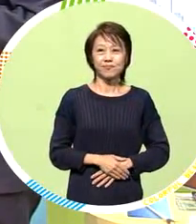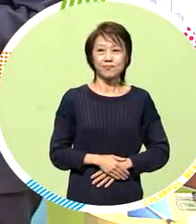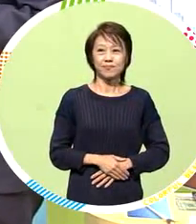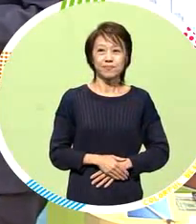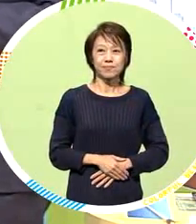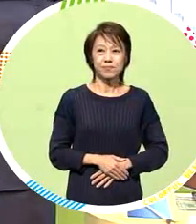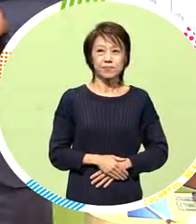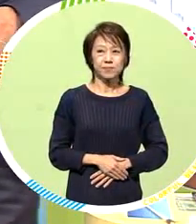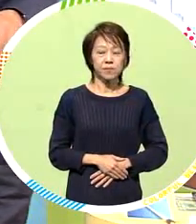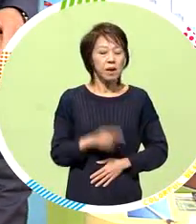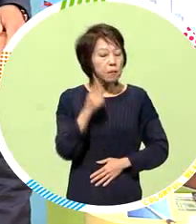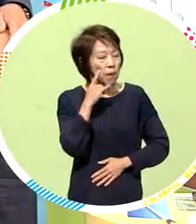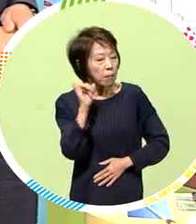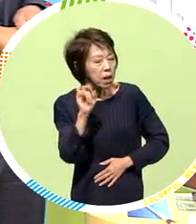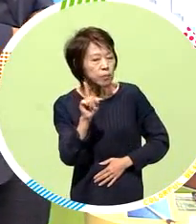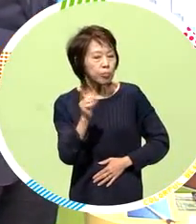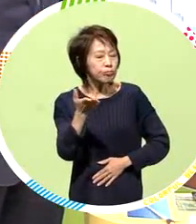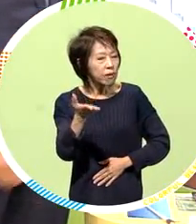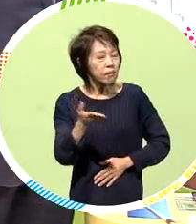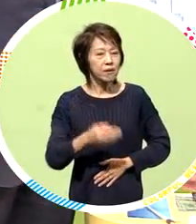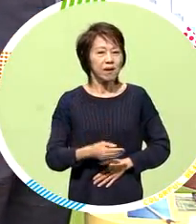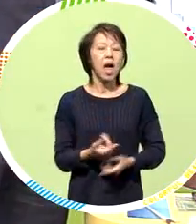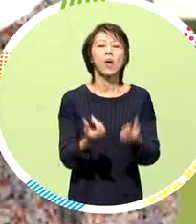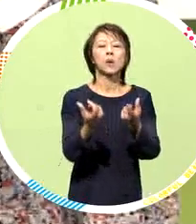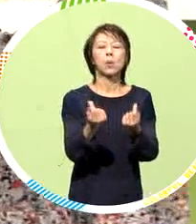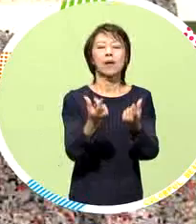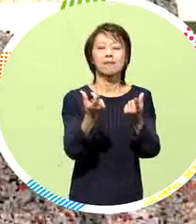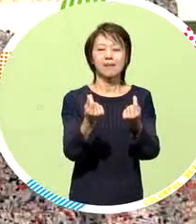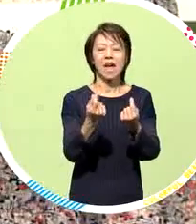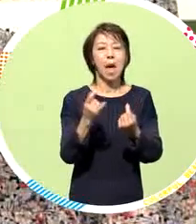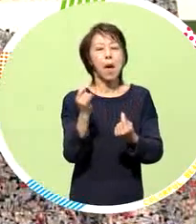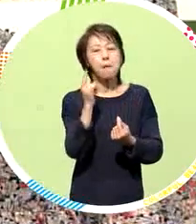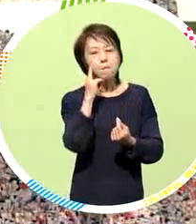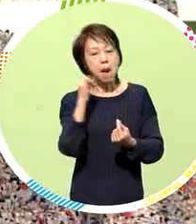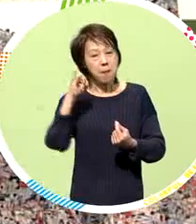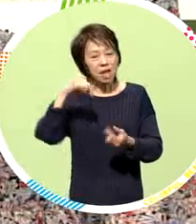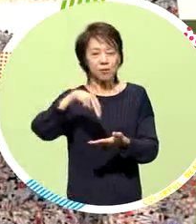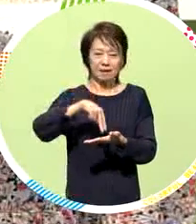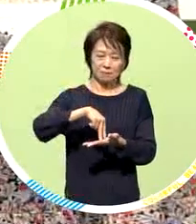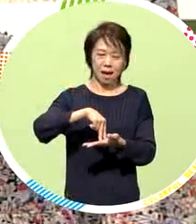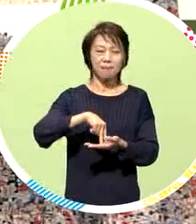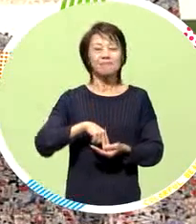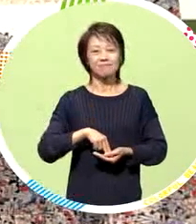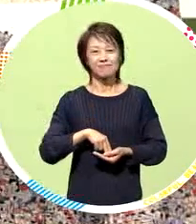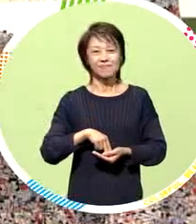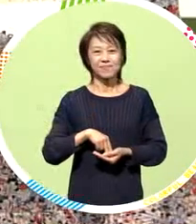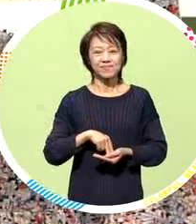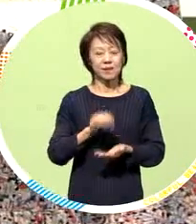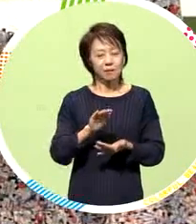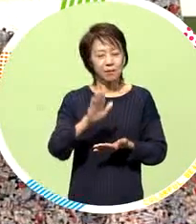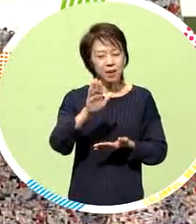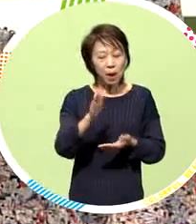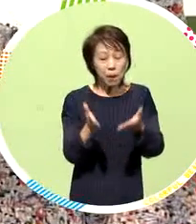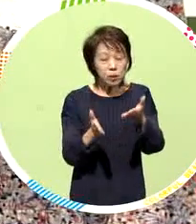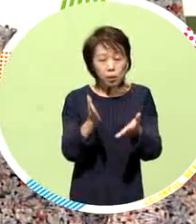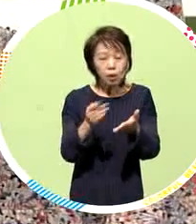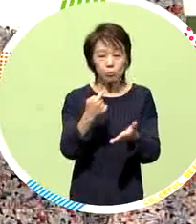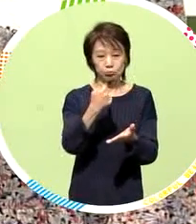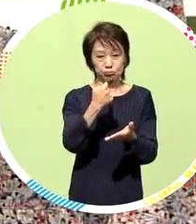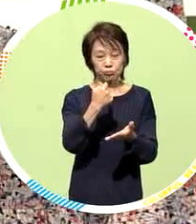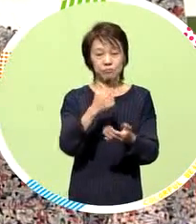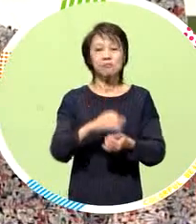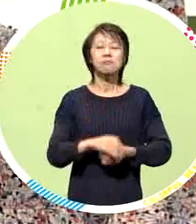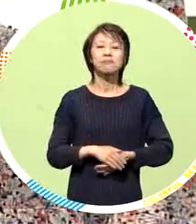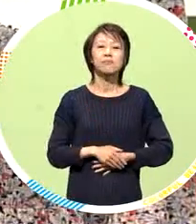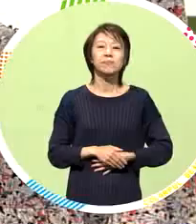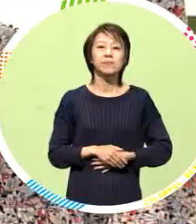here としていいかなですかこのそうですねやっぱりまあまあとしてですねやっぱりいやこれから育てていく立場